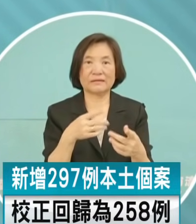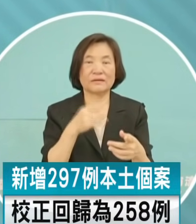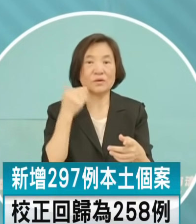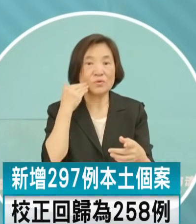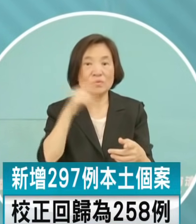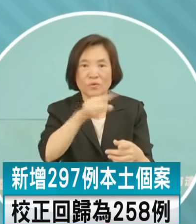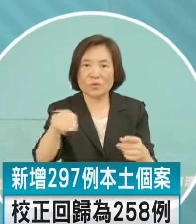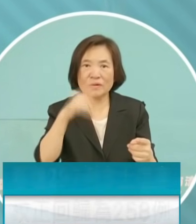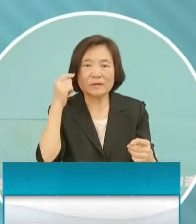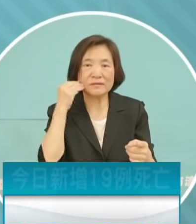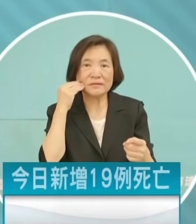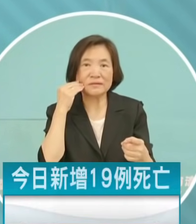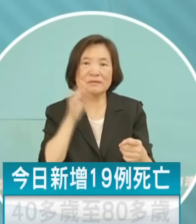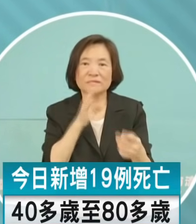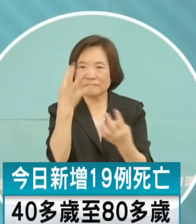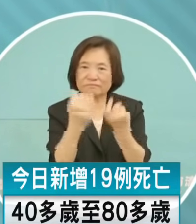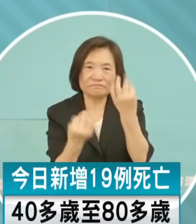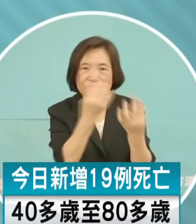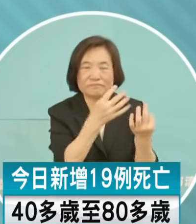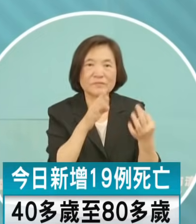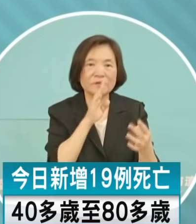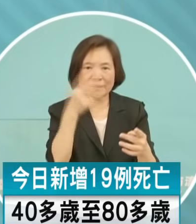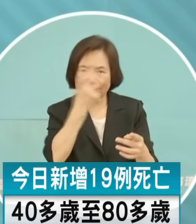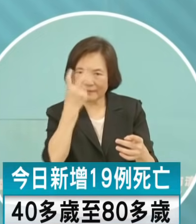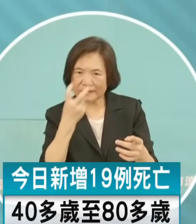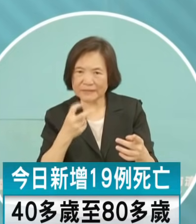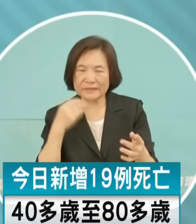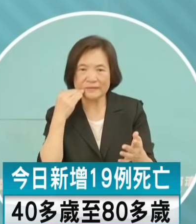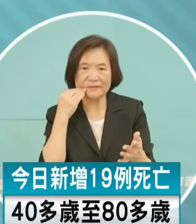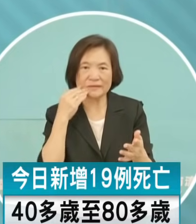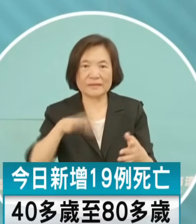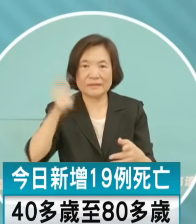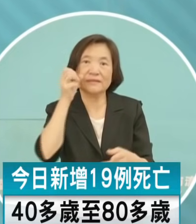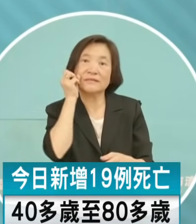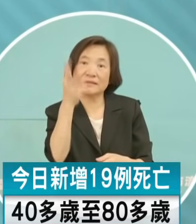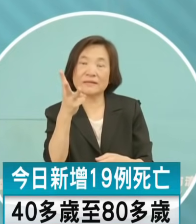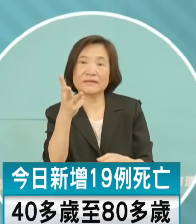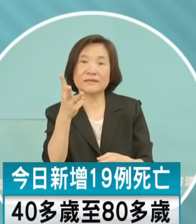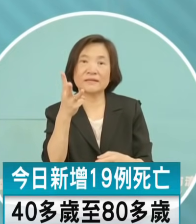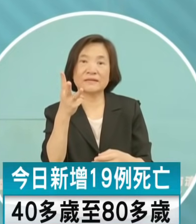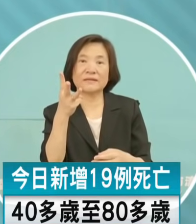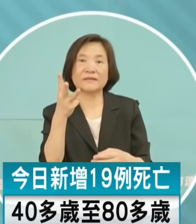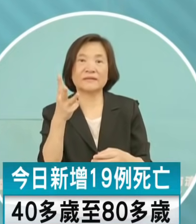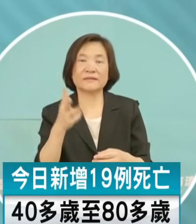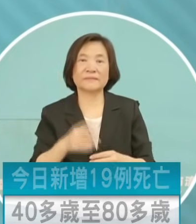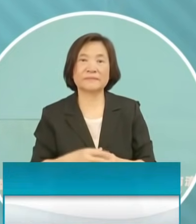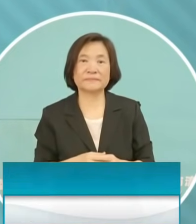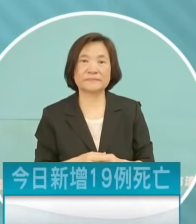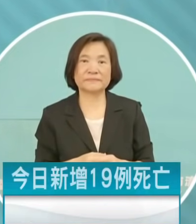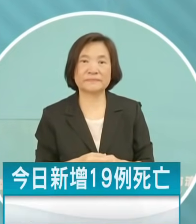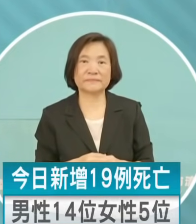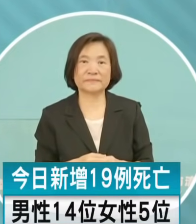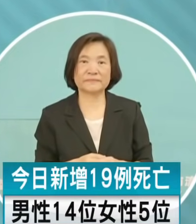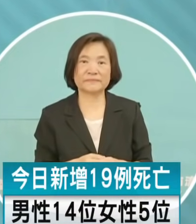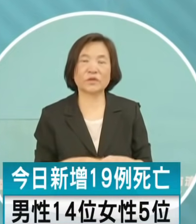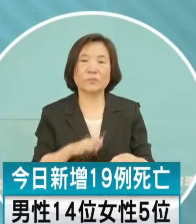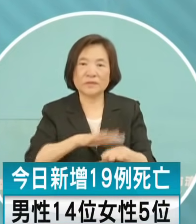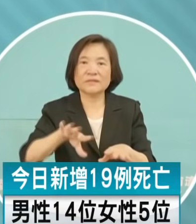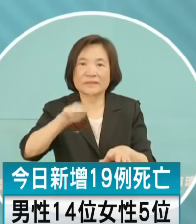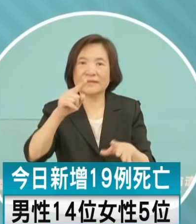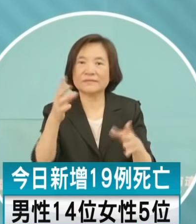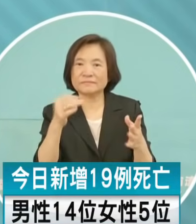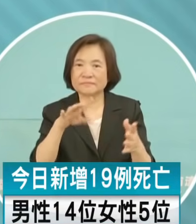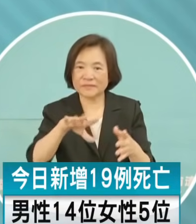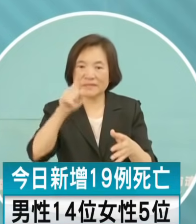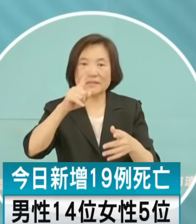税延租那个概念，我们就先下令3个月了。那当然这3个月